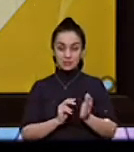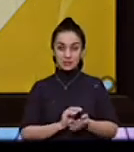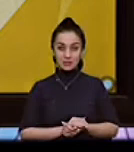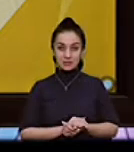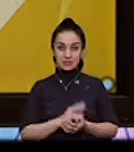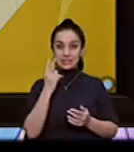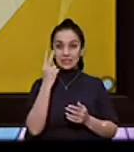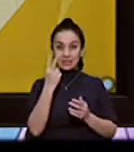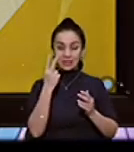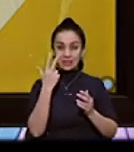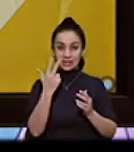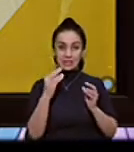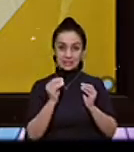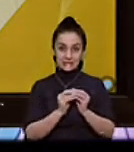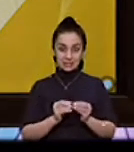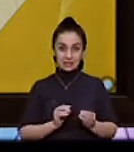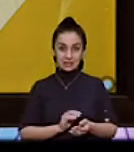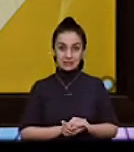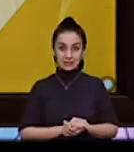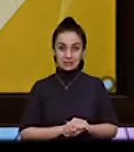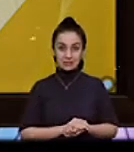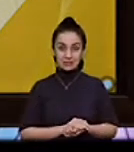восьмых, 3 десятых,